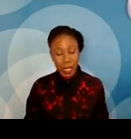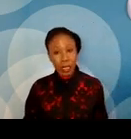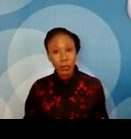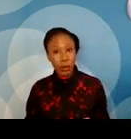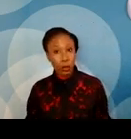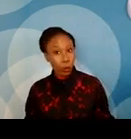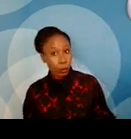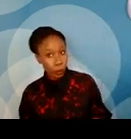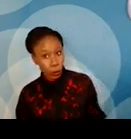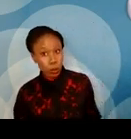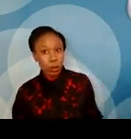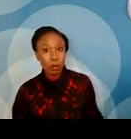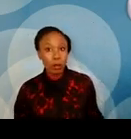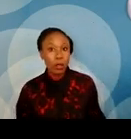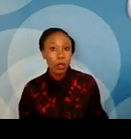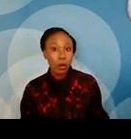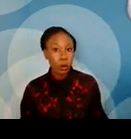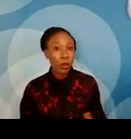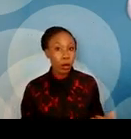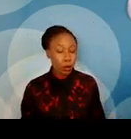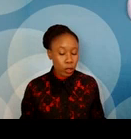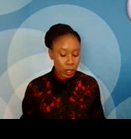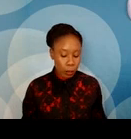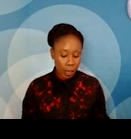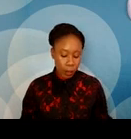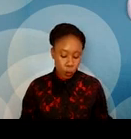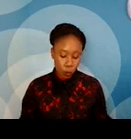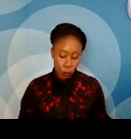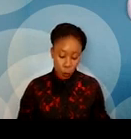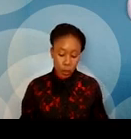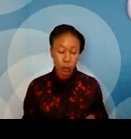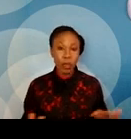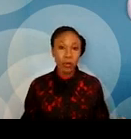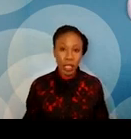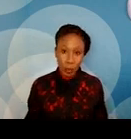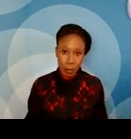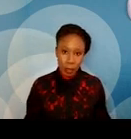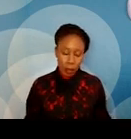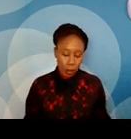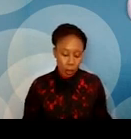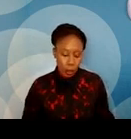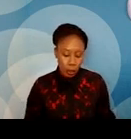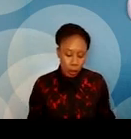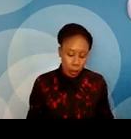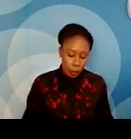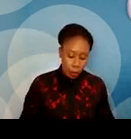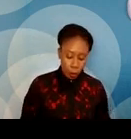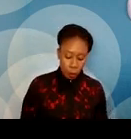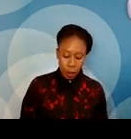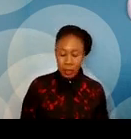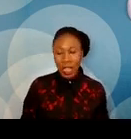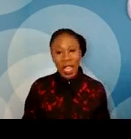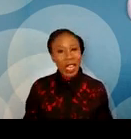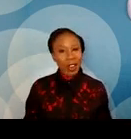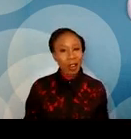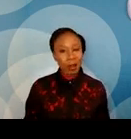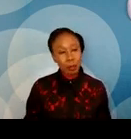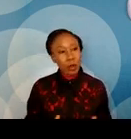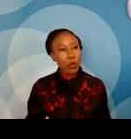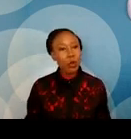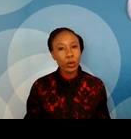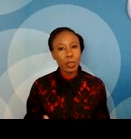både diskrimineras för att du är för ung. Och du kan också diskrimineras utifrån att du är för gammal. Och det